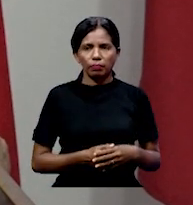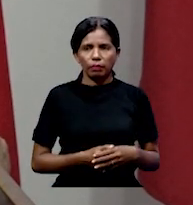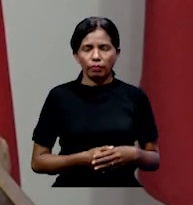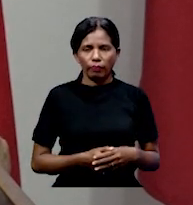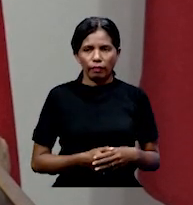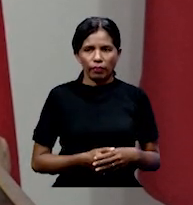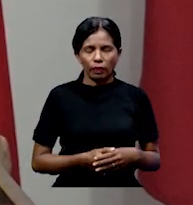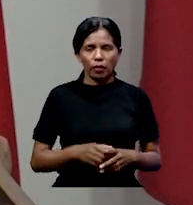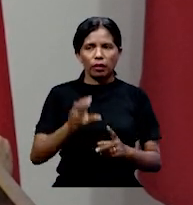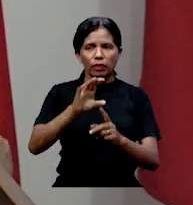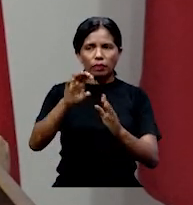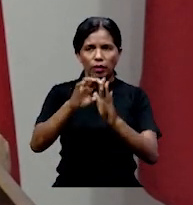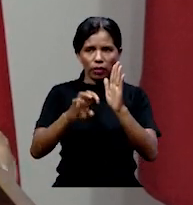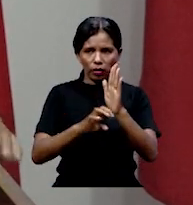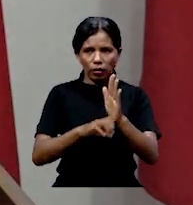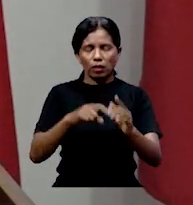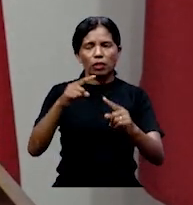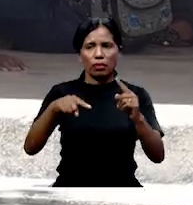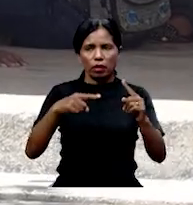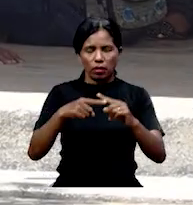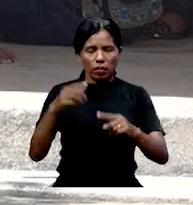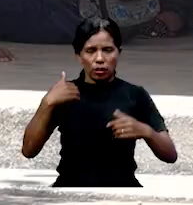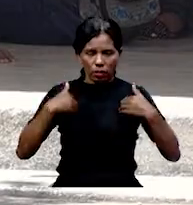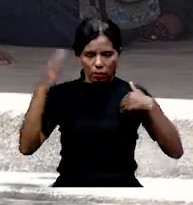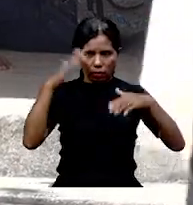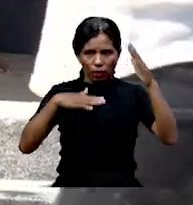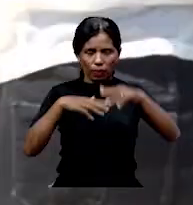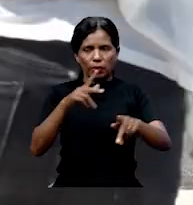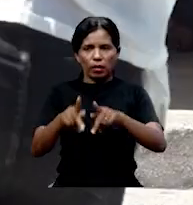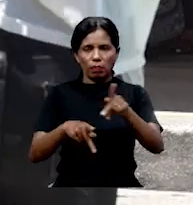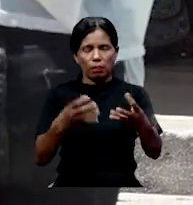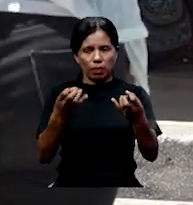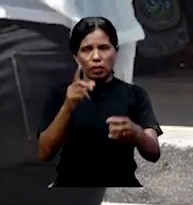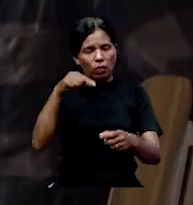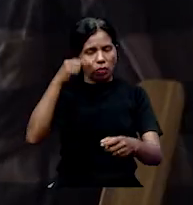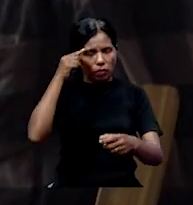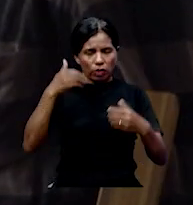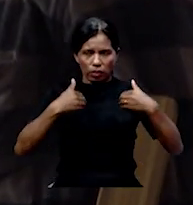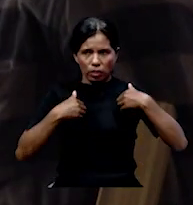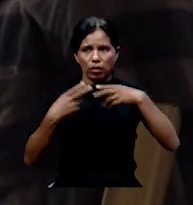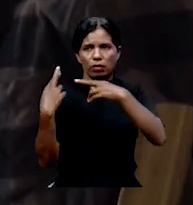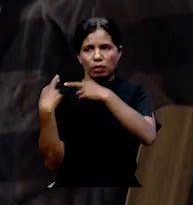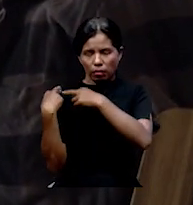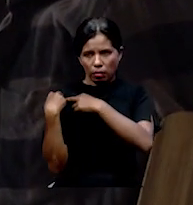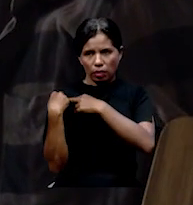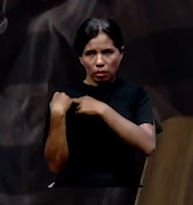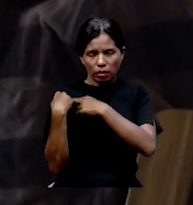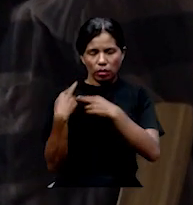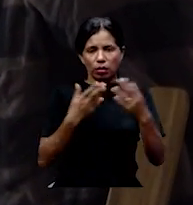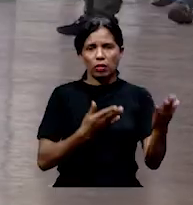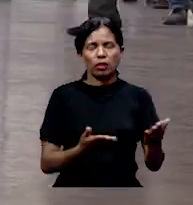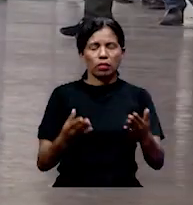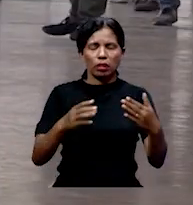In quanto si è festato ne attuare, banhira acontece problema e raccomandato in led, governo e responsabilità mobilizza autorità